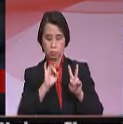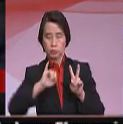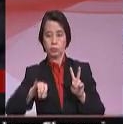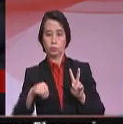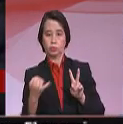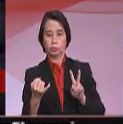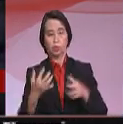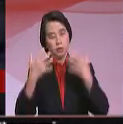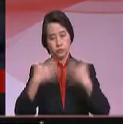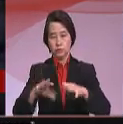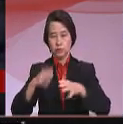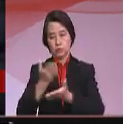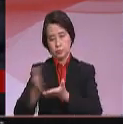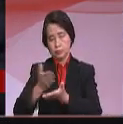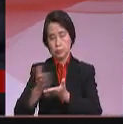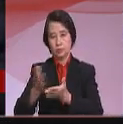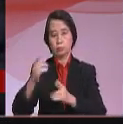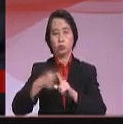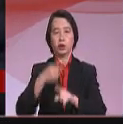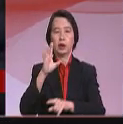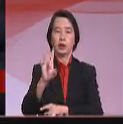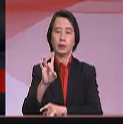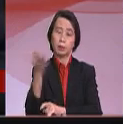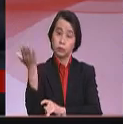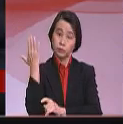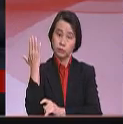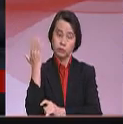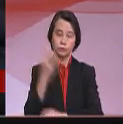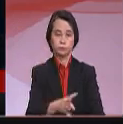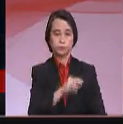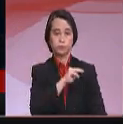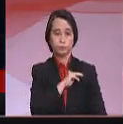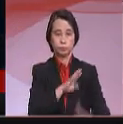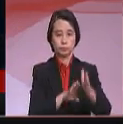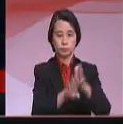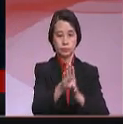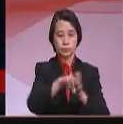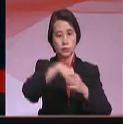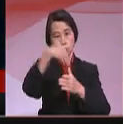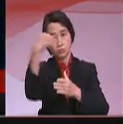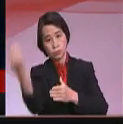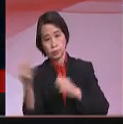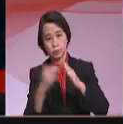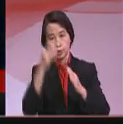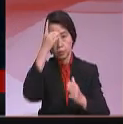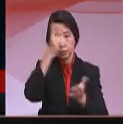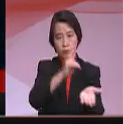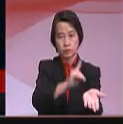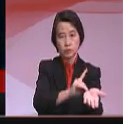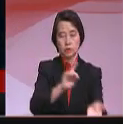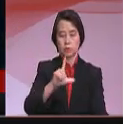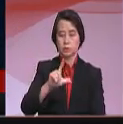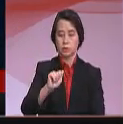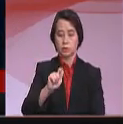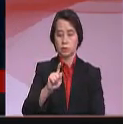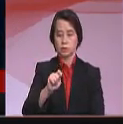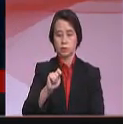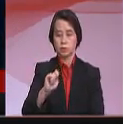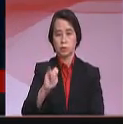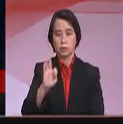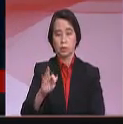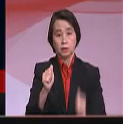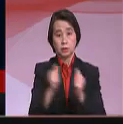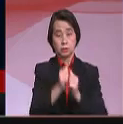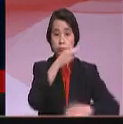RM28 juta telah dibuat pada Ogos lepas. Menurut Menteri Pembangunan Luar Bandar, Datuk Dr. Abdul Latif Ahmad,